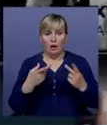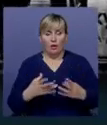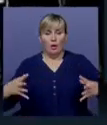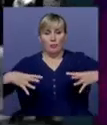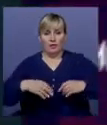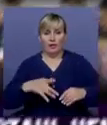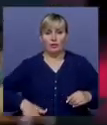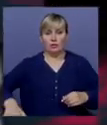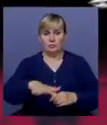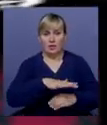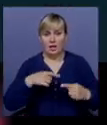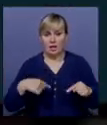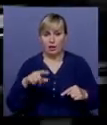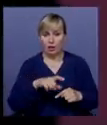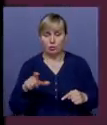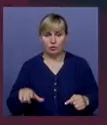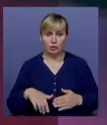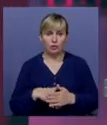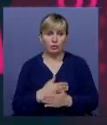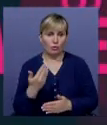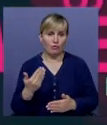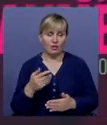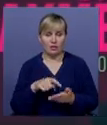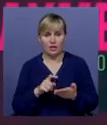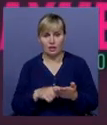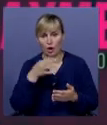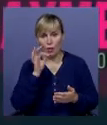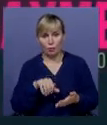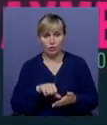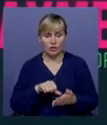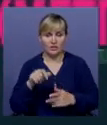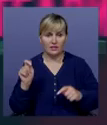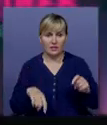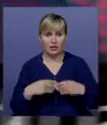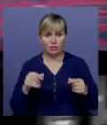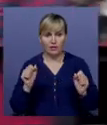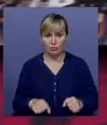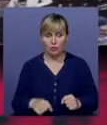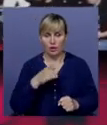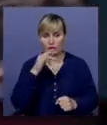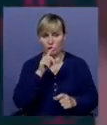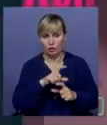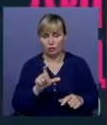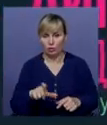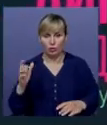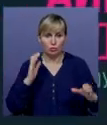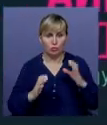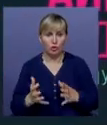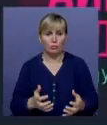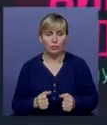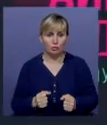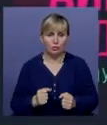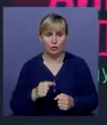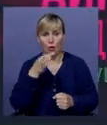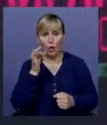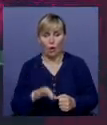одном пространстве креативных людей, которые могут обмениваться опытом. Участие в фестивале дает возможность казахстанским школьникам и студентам получить